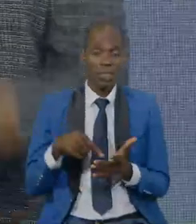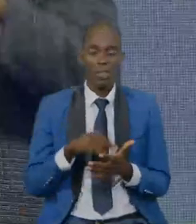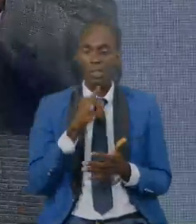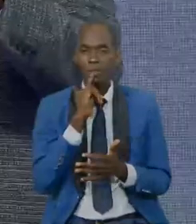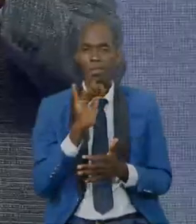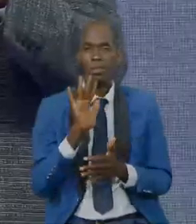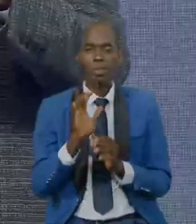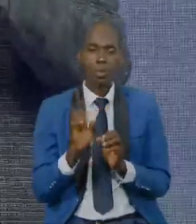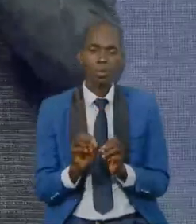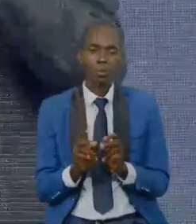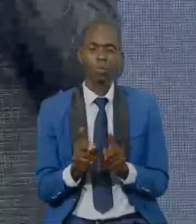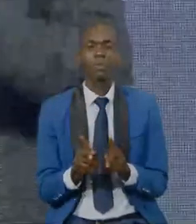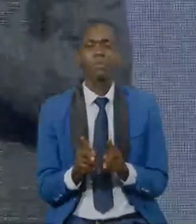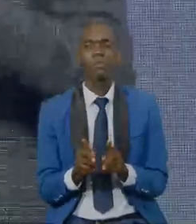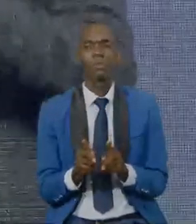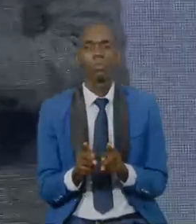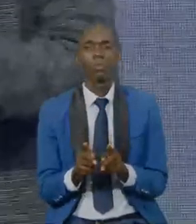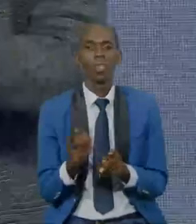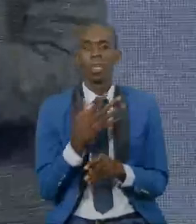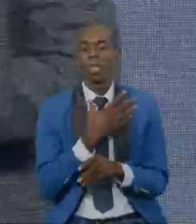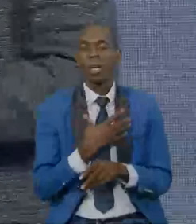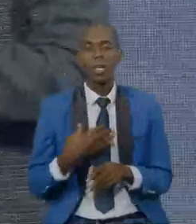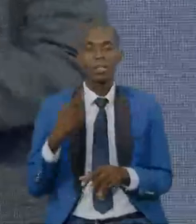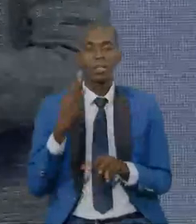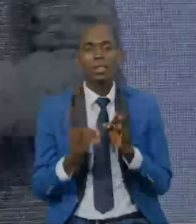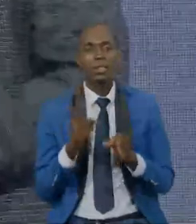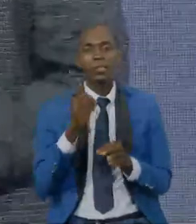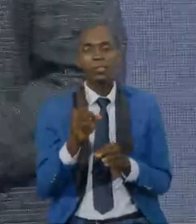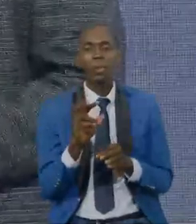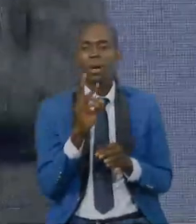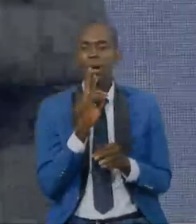voici la chance, l'occasion pour toi.